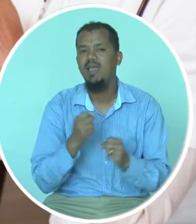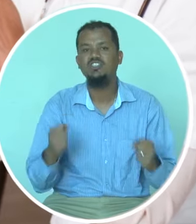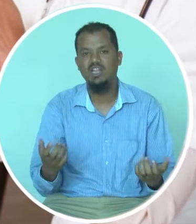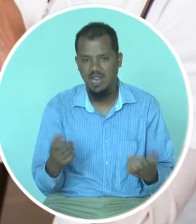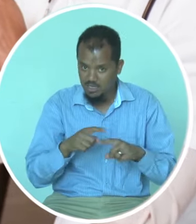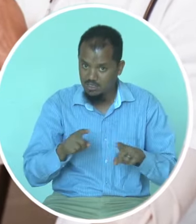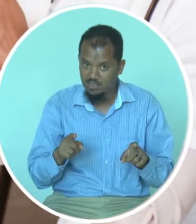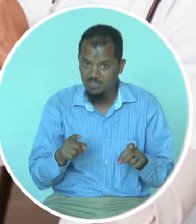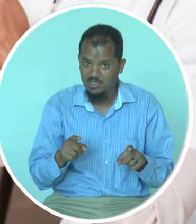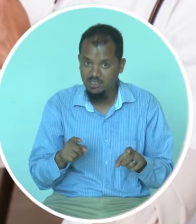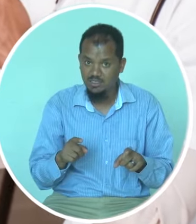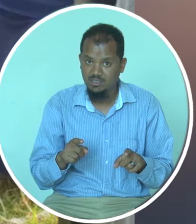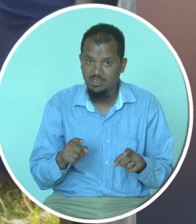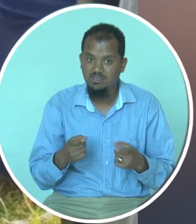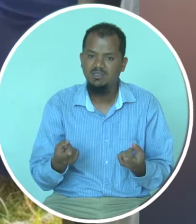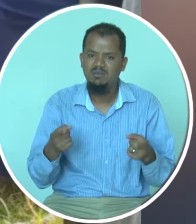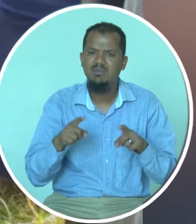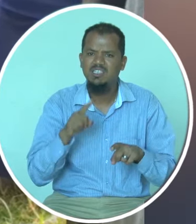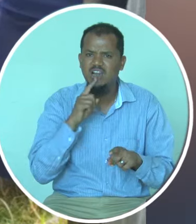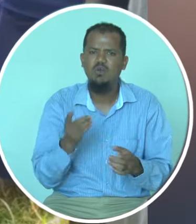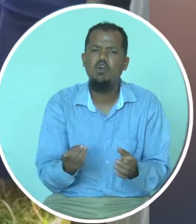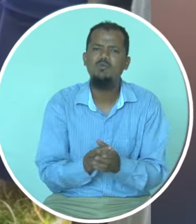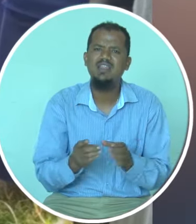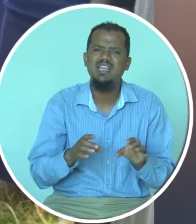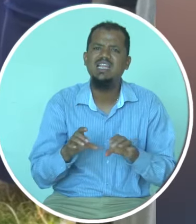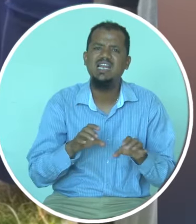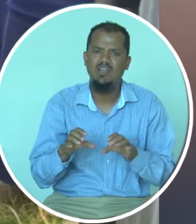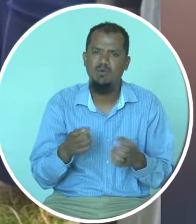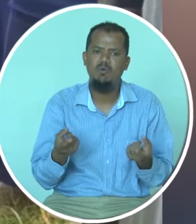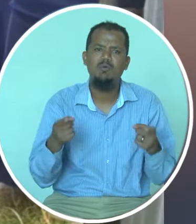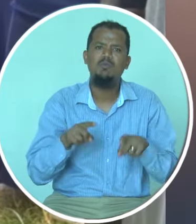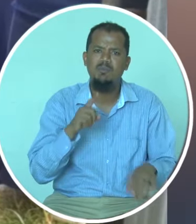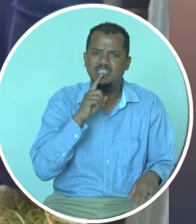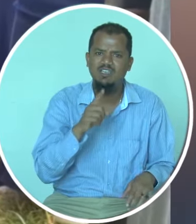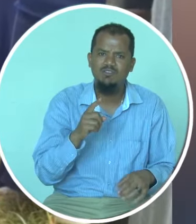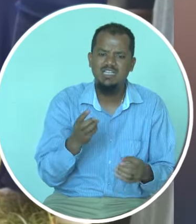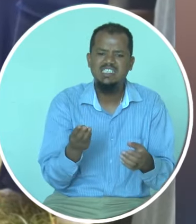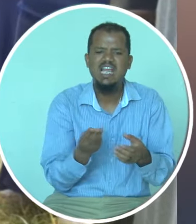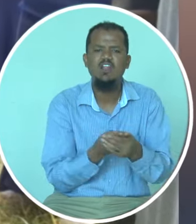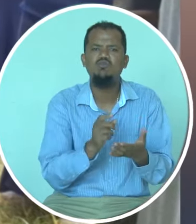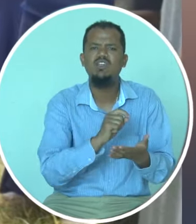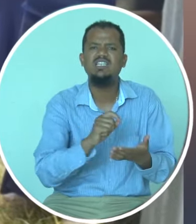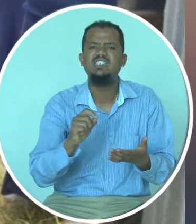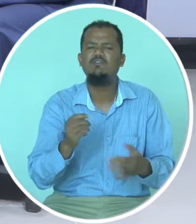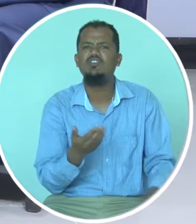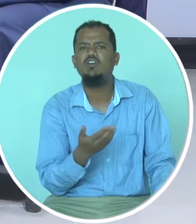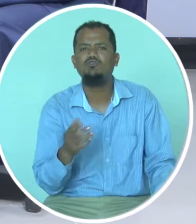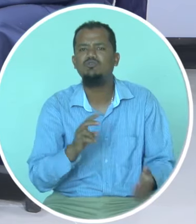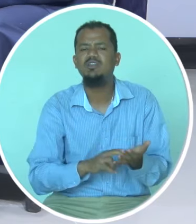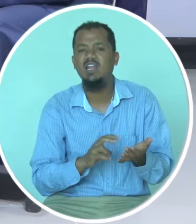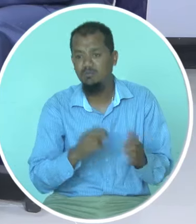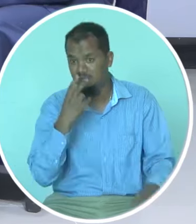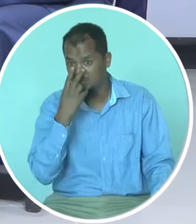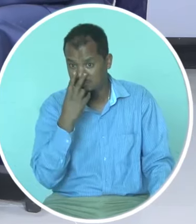جلالان كن با عهون مچينو دوكيمنتي تدرغو مچينو سندو يتسعفونا غروج يمننا